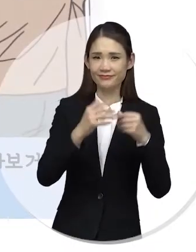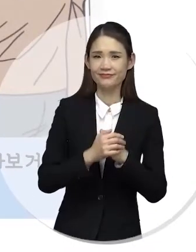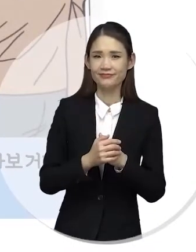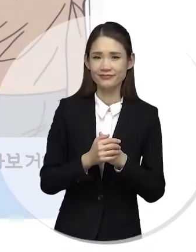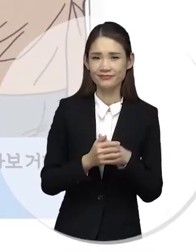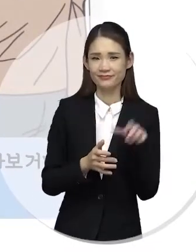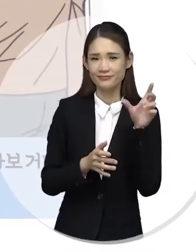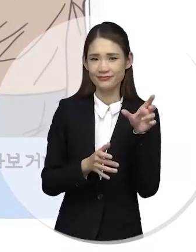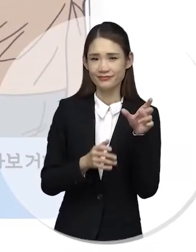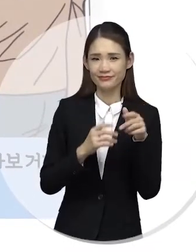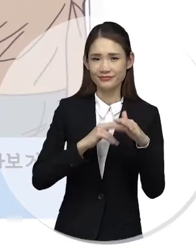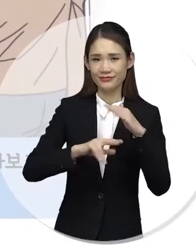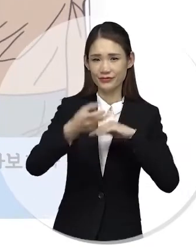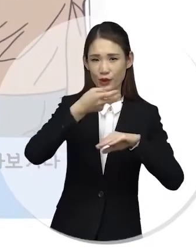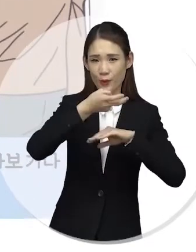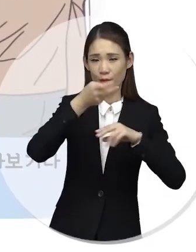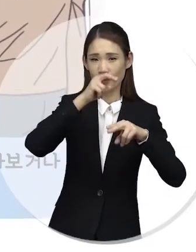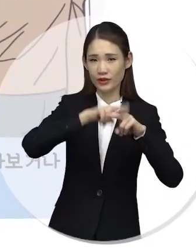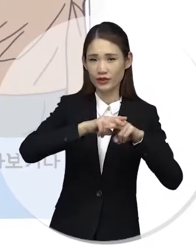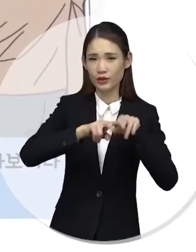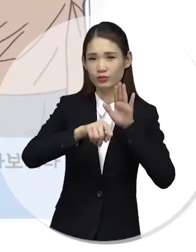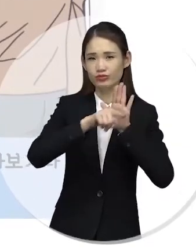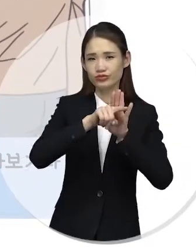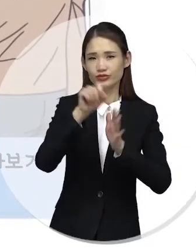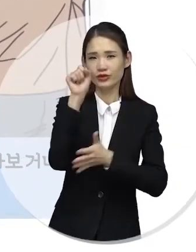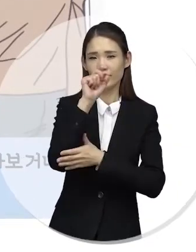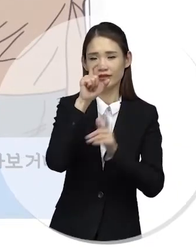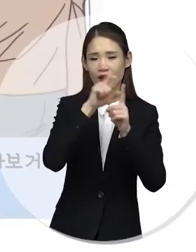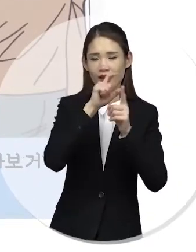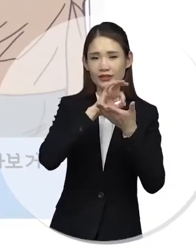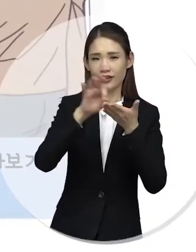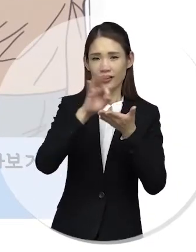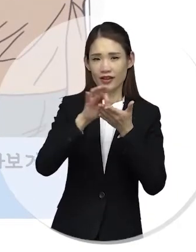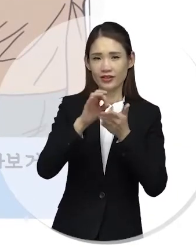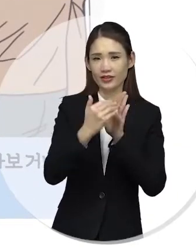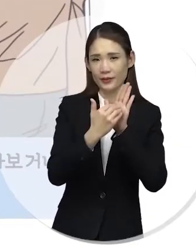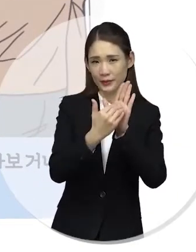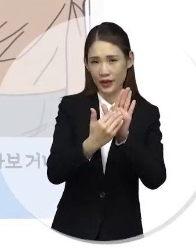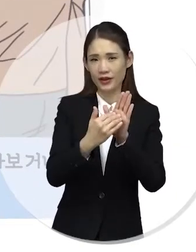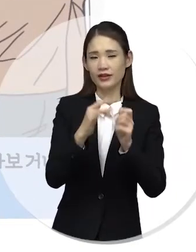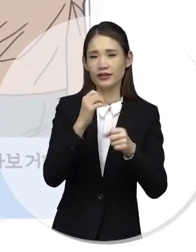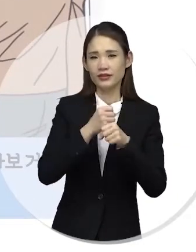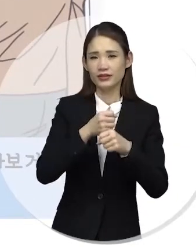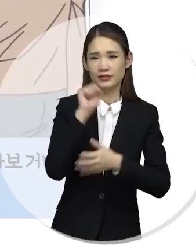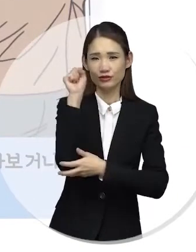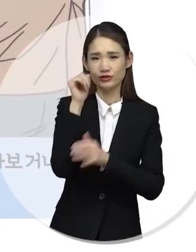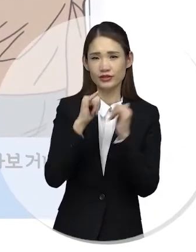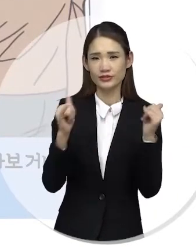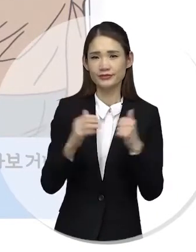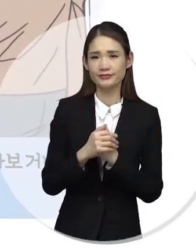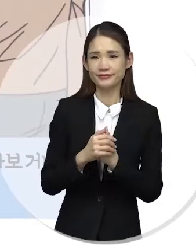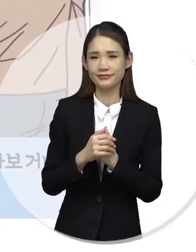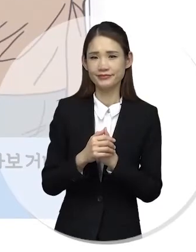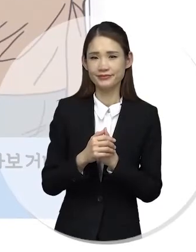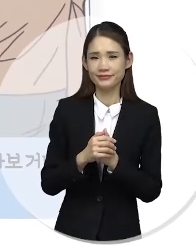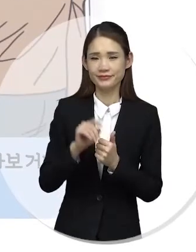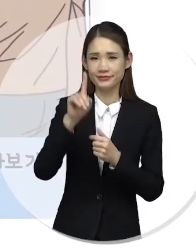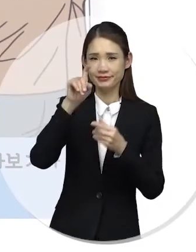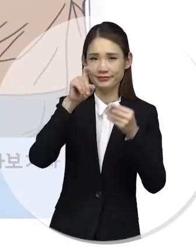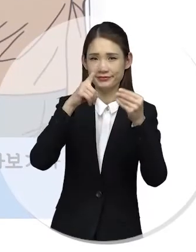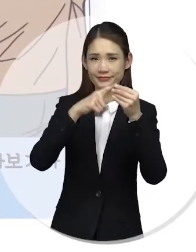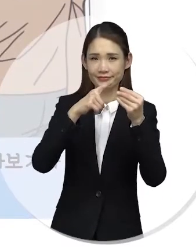8번째 아까 올라갔죠? 대중교통을 이용하는데 부정적인 단어의 사용 및 접근을 기피하려는 기사님들의 모습.